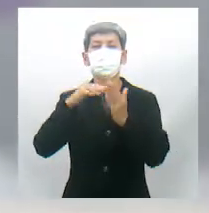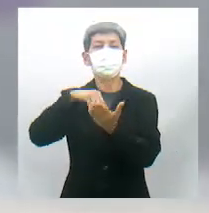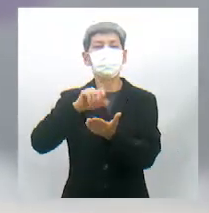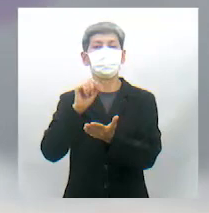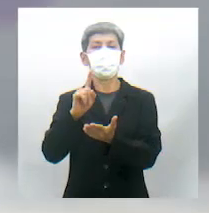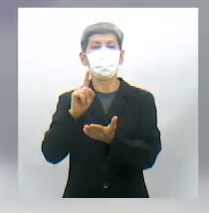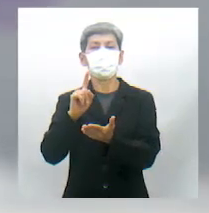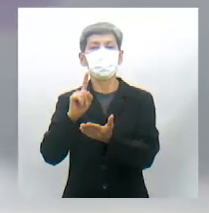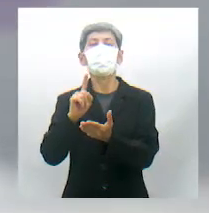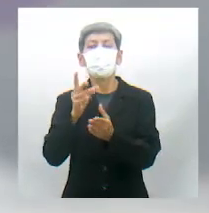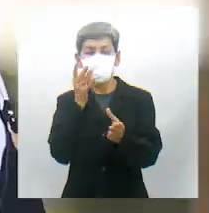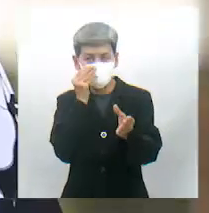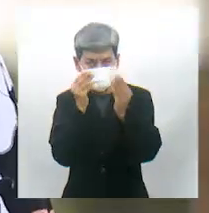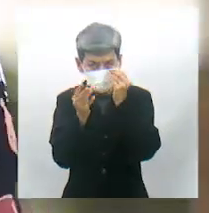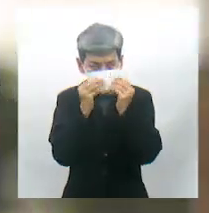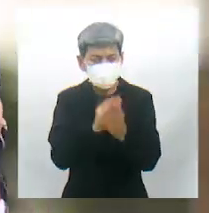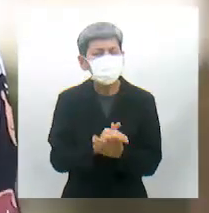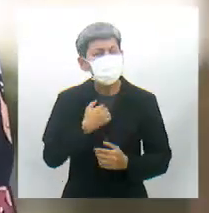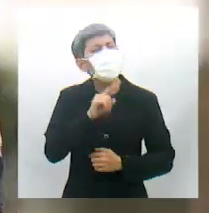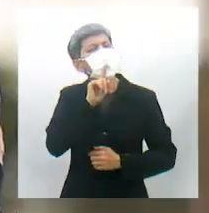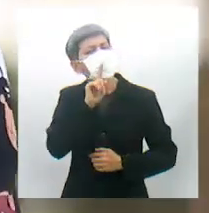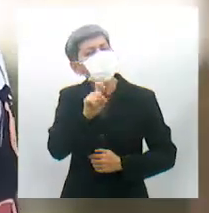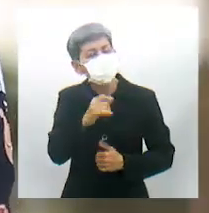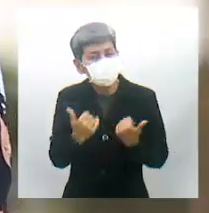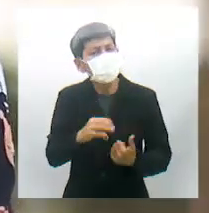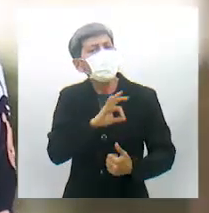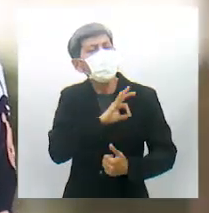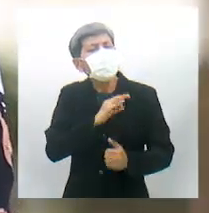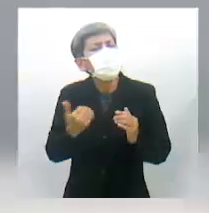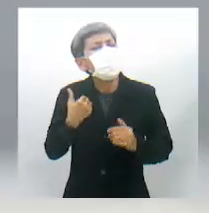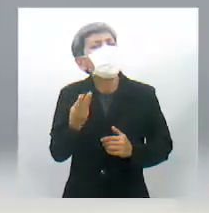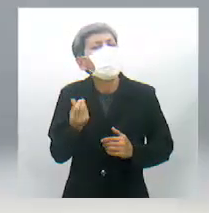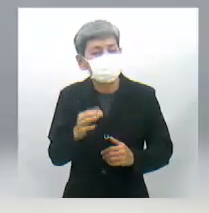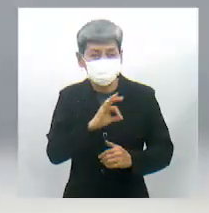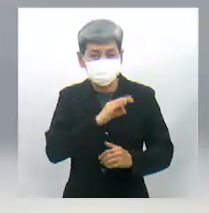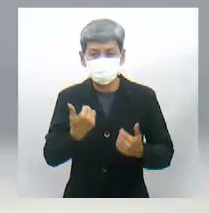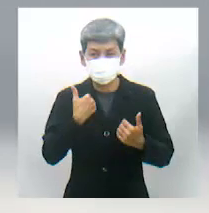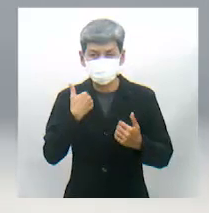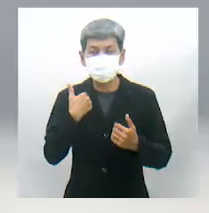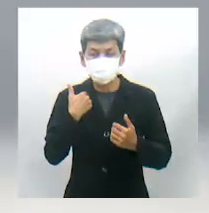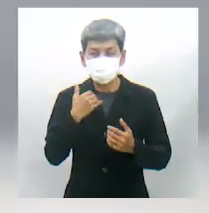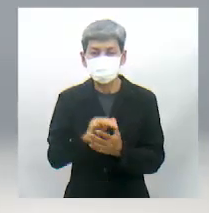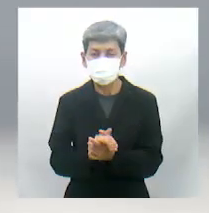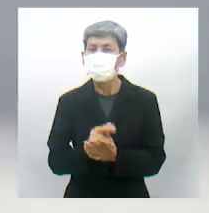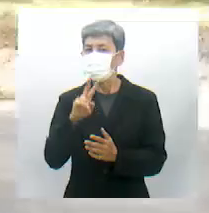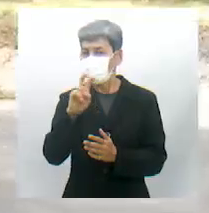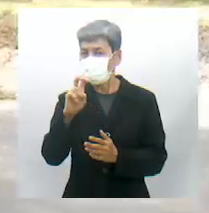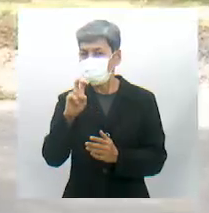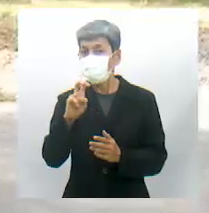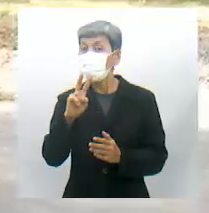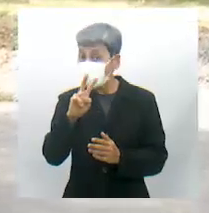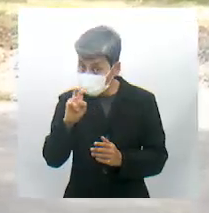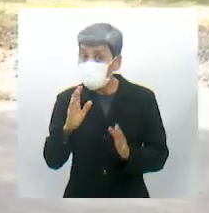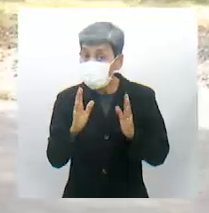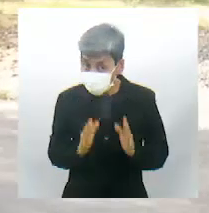ครับ ศูนย์เรียนรู้ครับ และอย่างปัจจุบันเนี่ยเรามีสมาชิกทั้งหมดประมาณกี่คนครับ ก็ปัจจุบันที่สมัครอยู่นะครับ200คนครับ